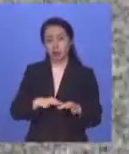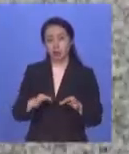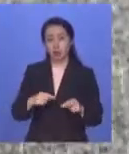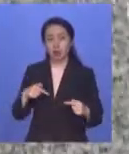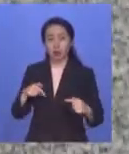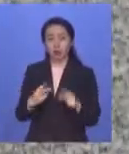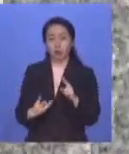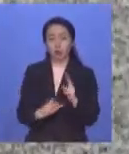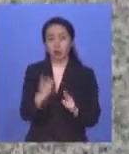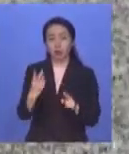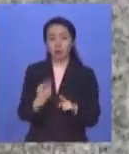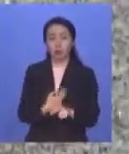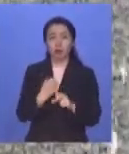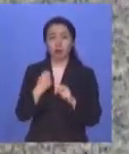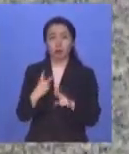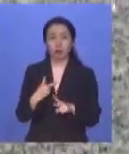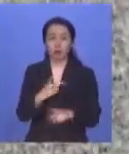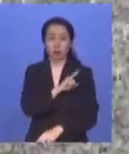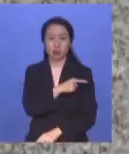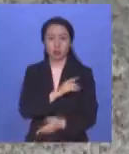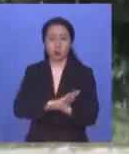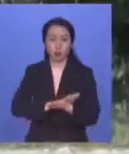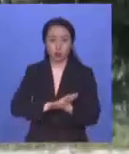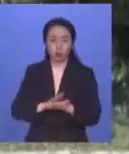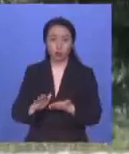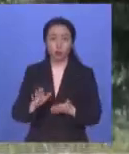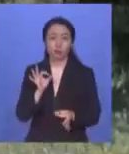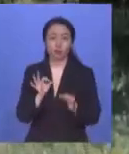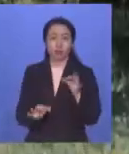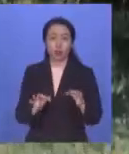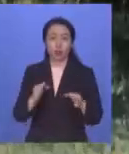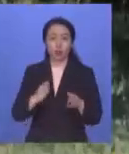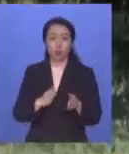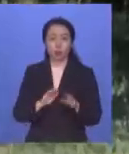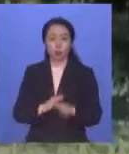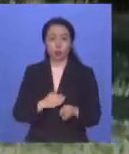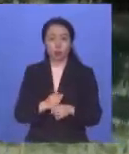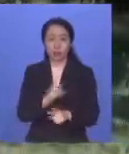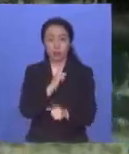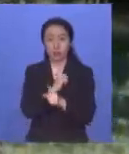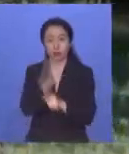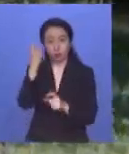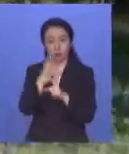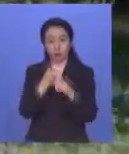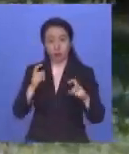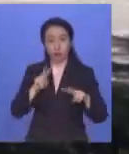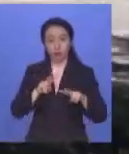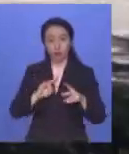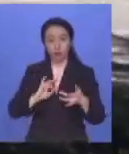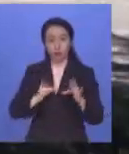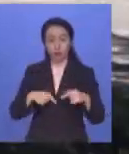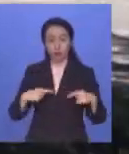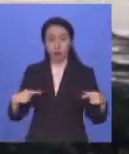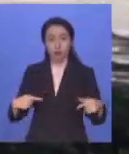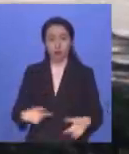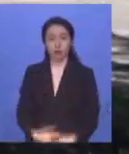сфере противопожарной безопасности, санитарных норм, доступа детей к запрещенной информации в сети интернет и другие.